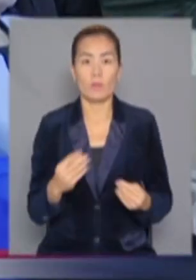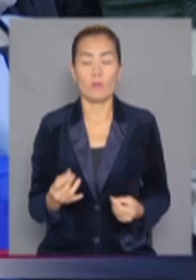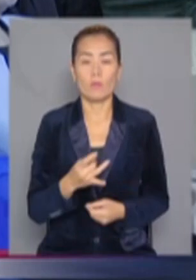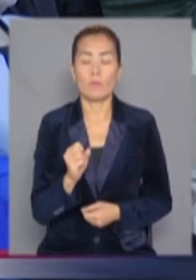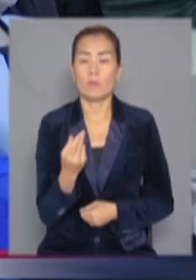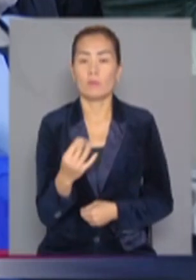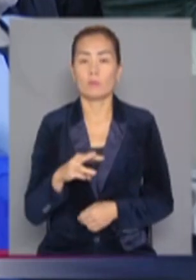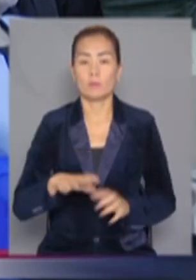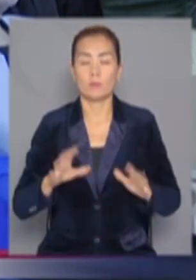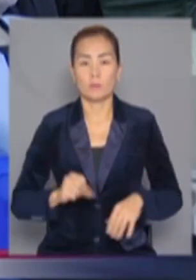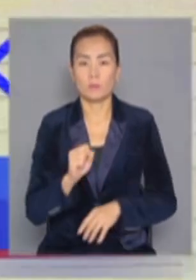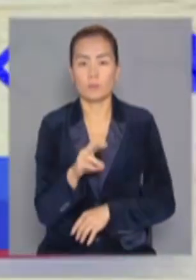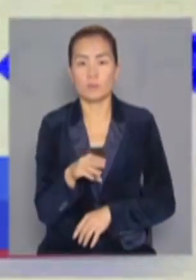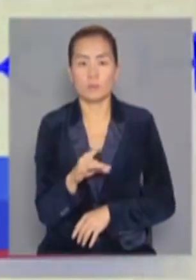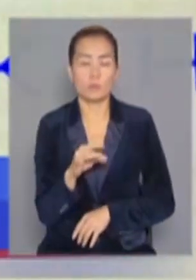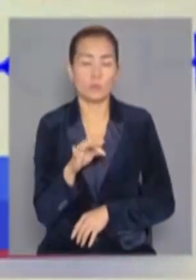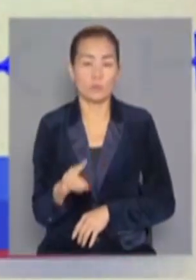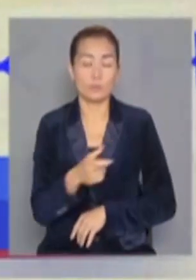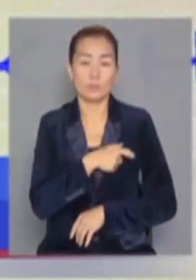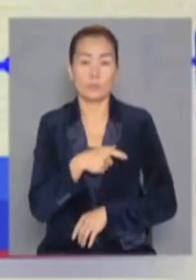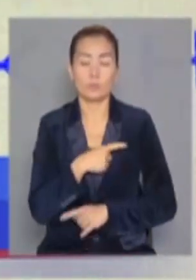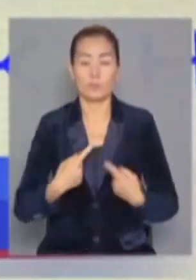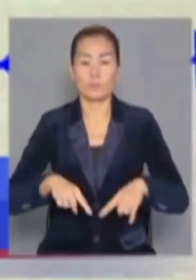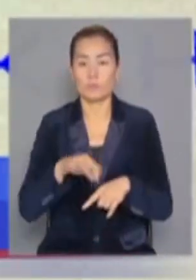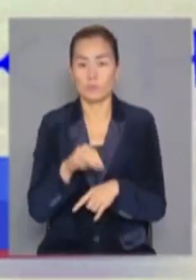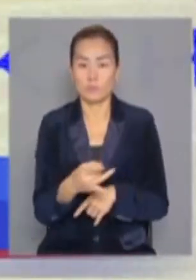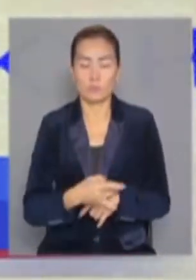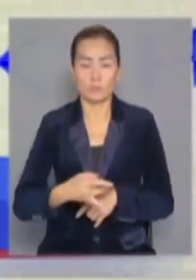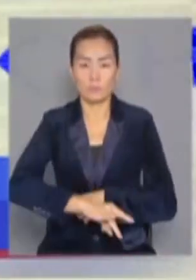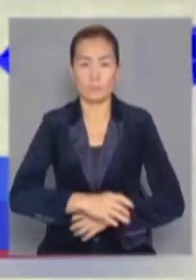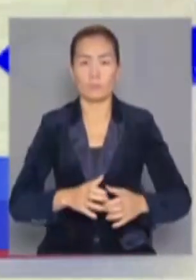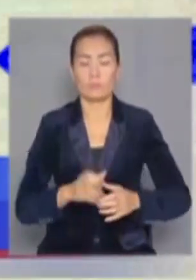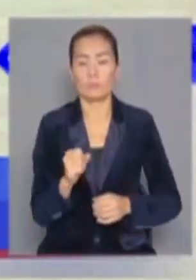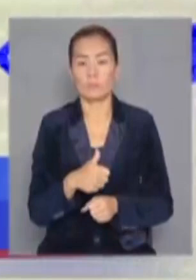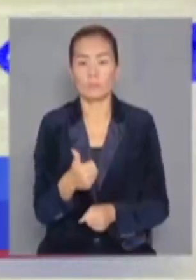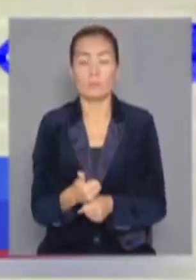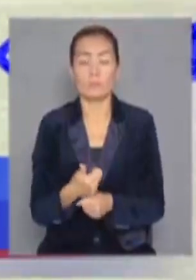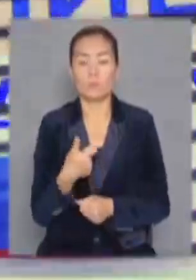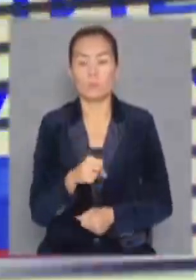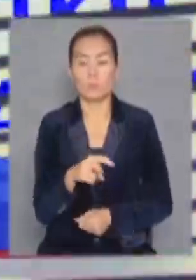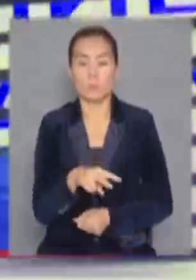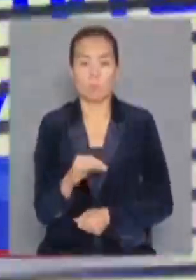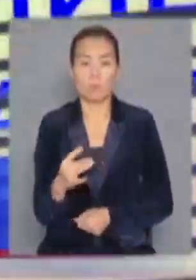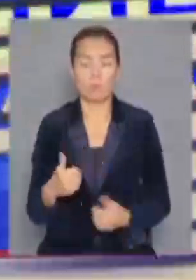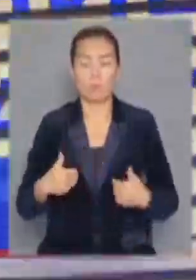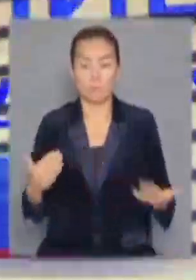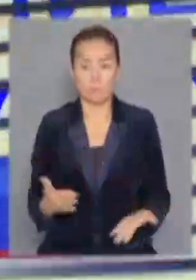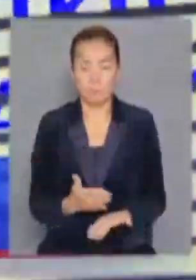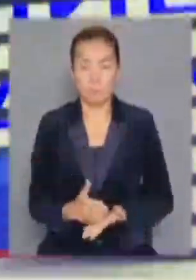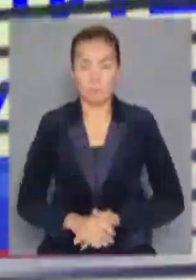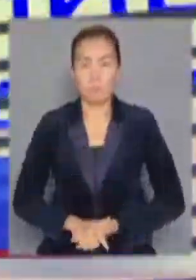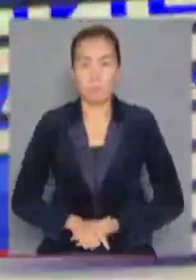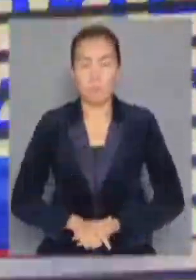аудан әкімінің орынбасары Артур Мурзин, депутаттар корпусының атынан аудандық мәслихат аппаратының басшысы Гүлшара Қабиба құттықтап игі тілектерін